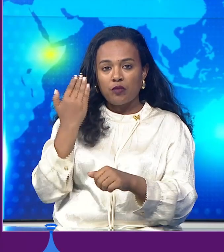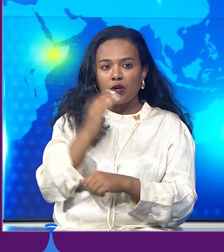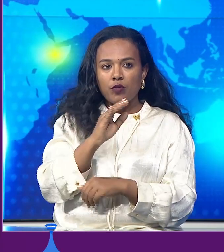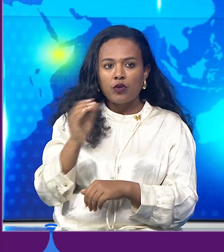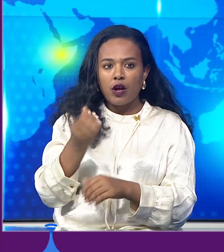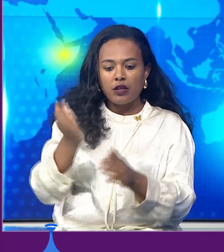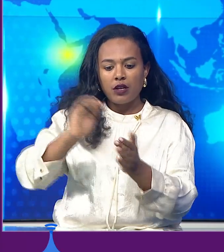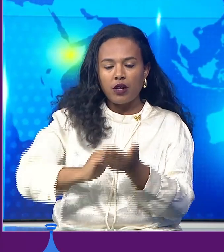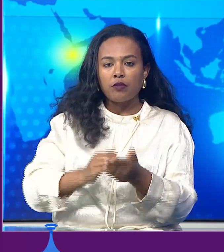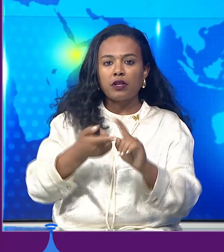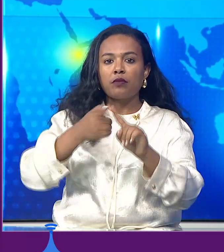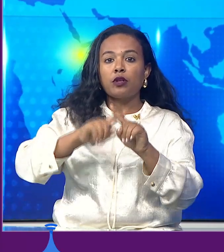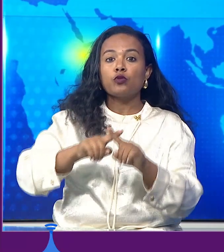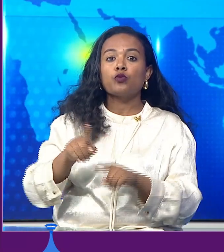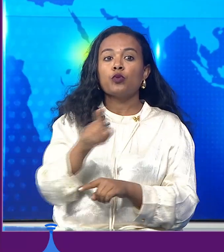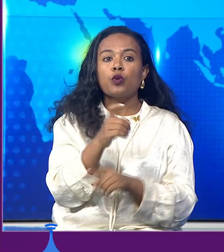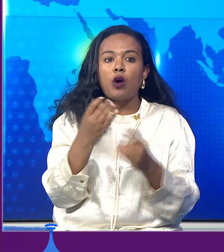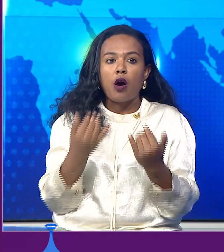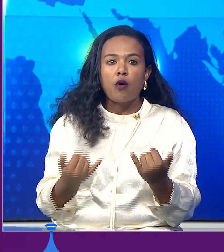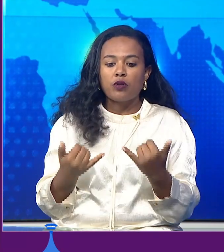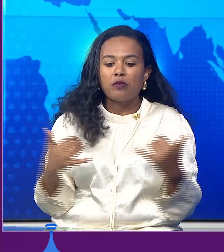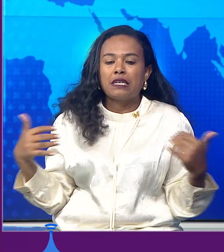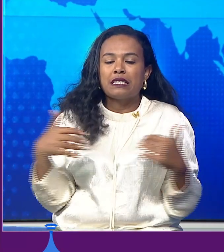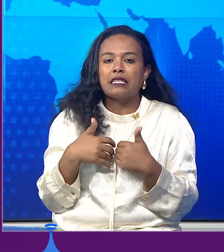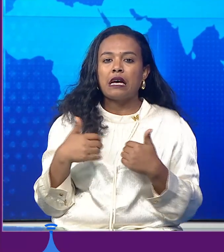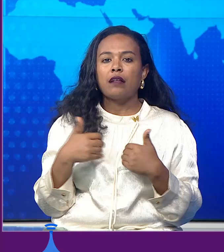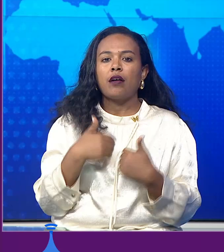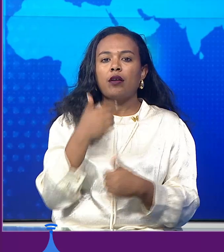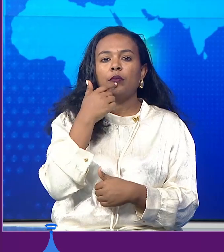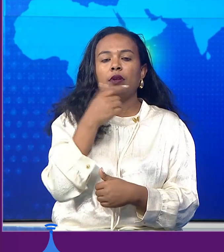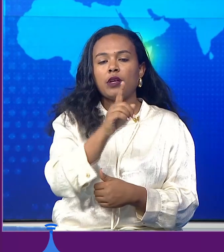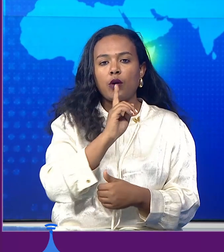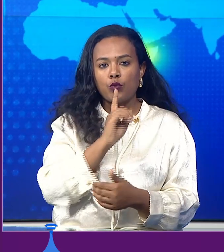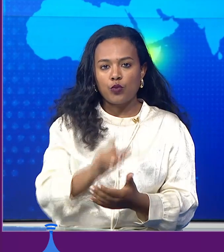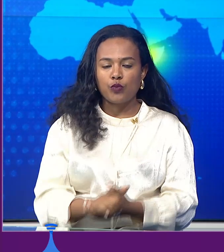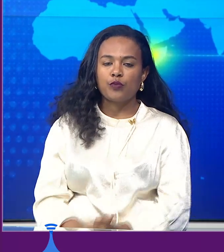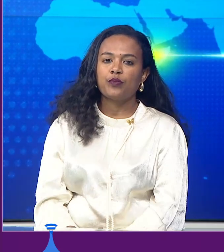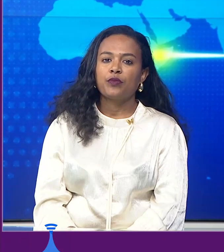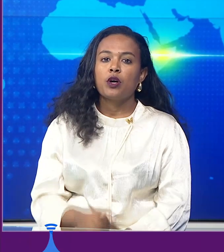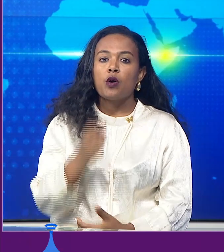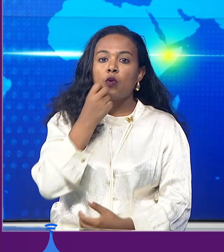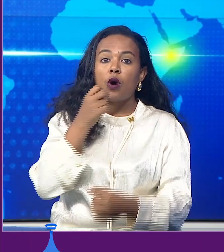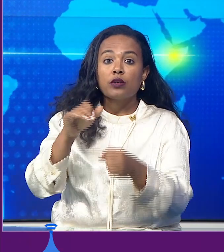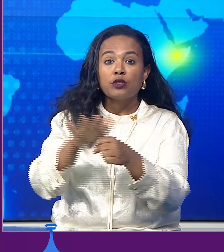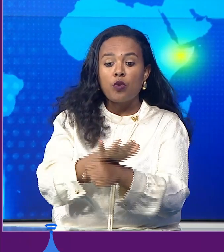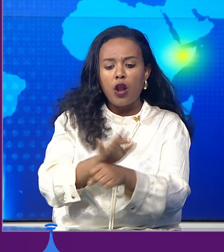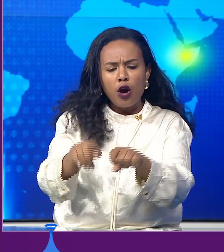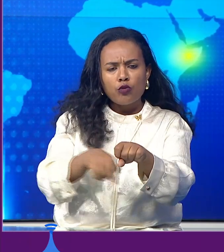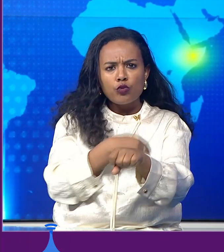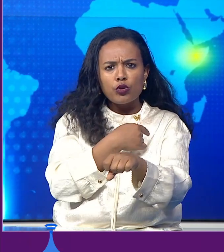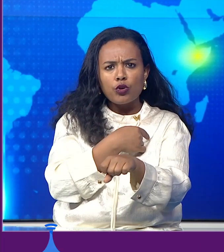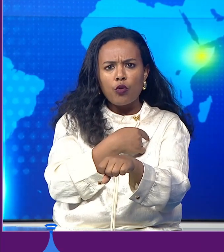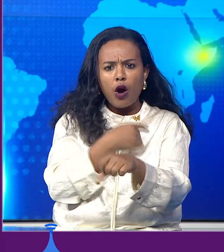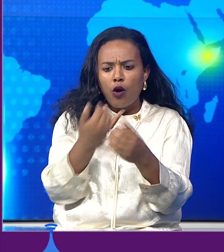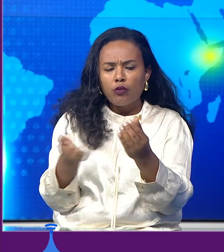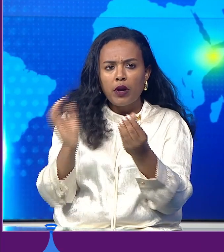ዳግም እየተመለሱም ቢሆኑ አሁንም ቢሆን ስጋት አለብን እያሉ ነው። ዋው ድሮ ሲሞላ ሩቅ ነው ያለ። ያሁኑም አይባስ ጭራሽ